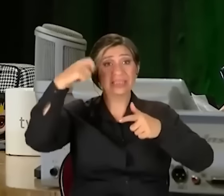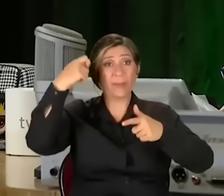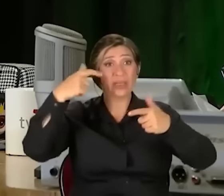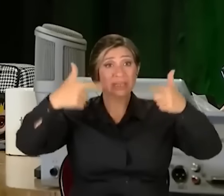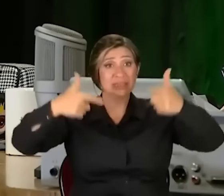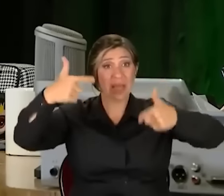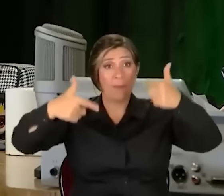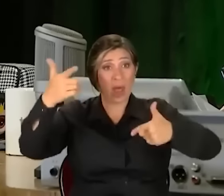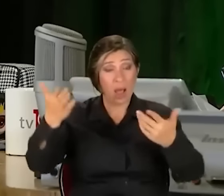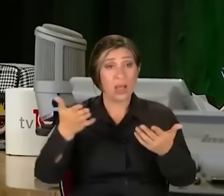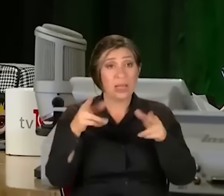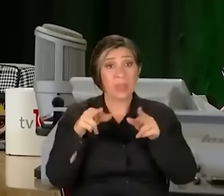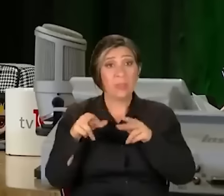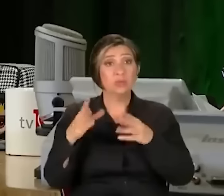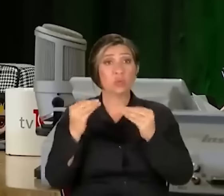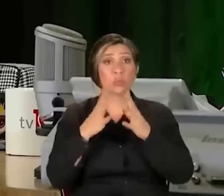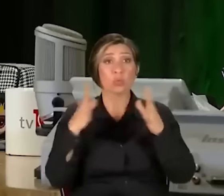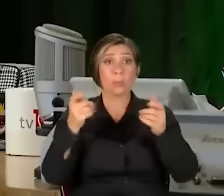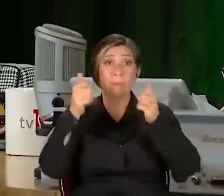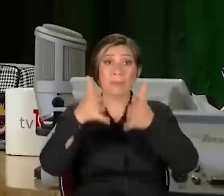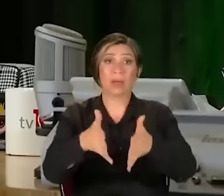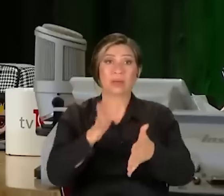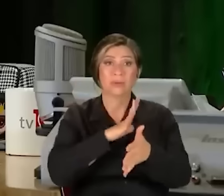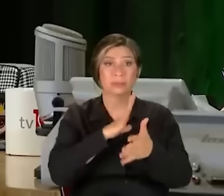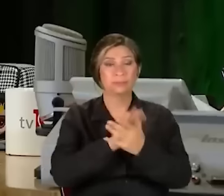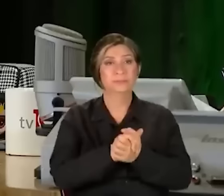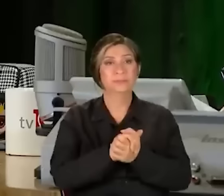sinemalarda kullanılan kameralar vesaire. Aslında çok da büyük bir gider var burada.